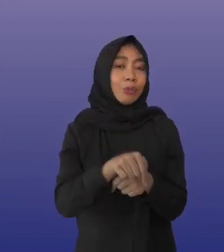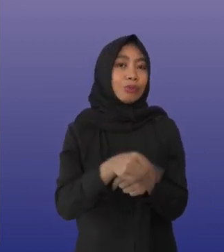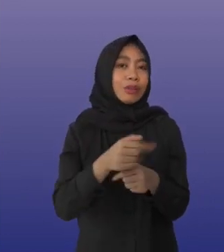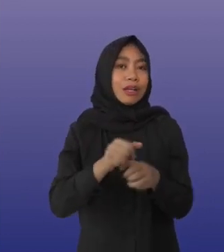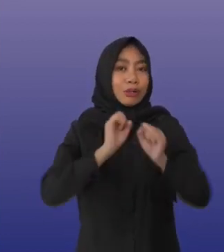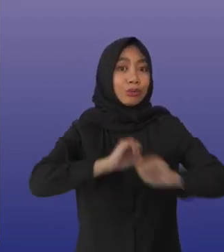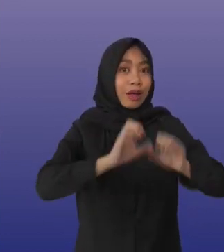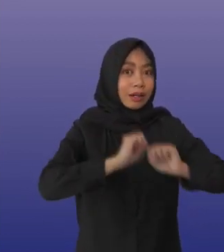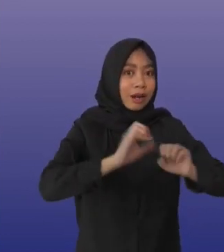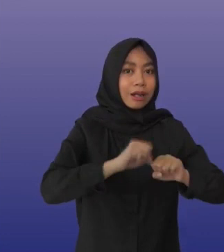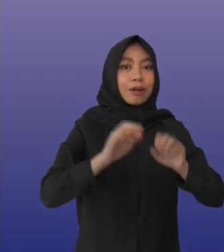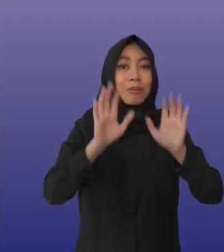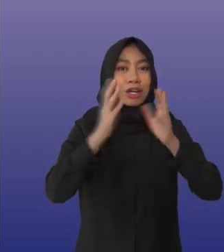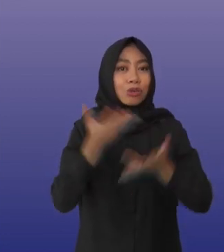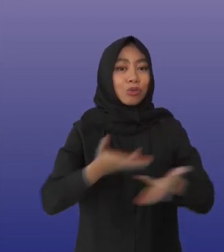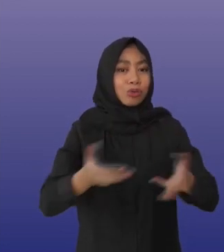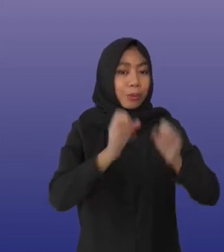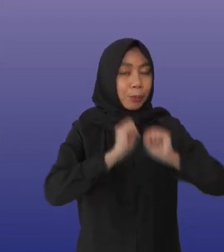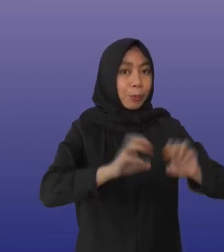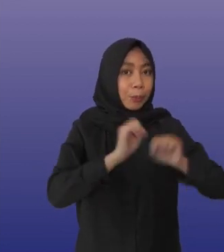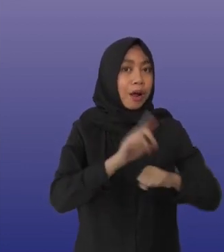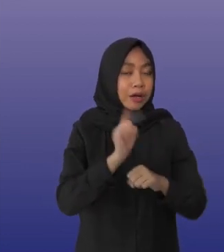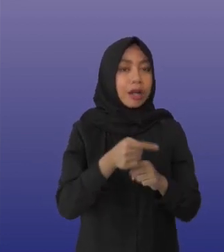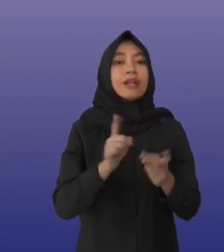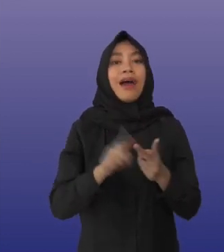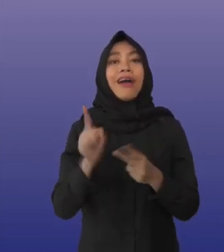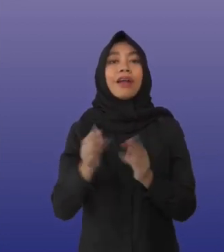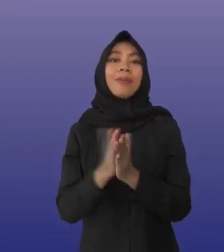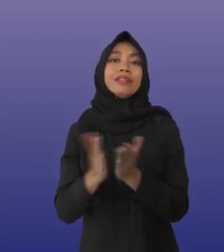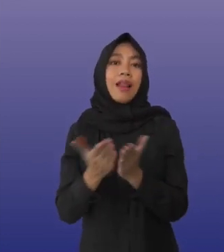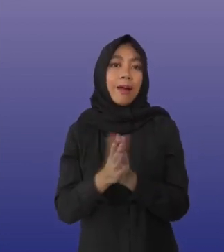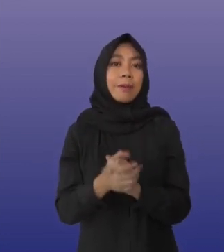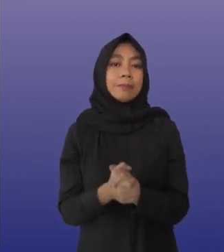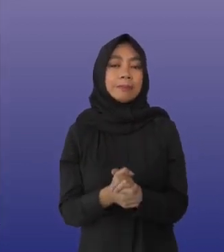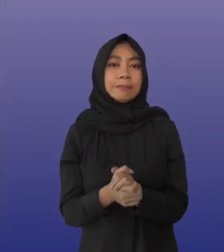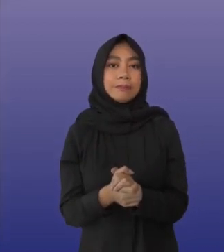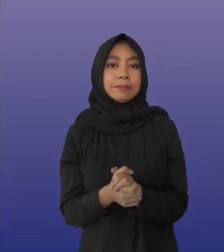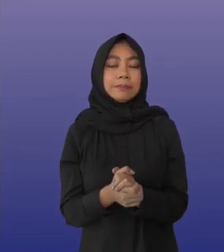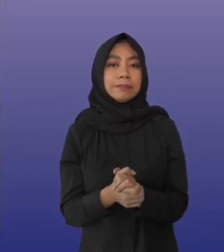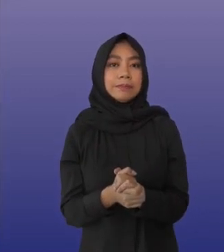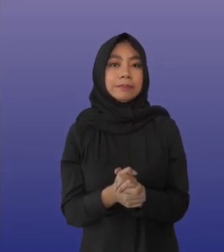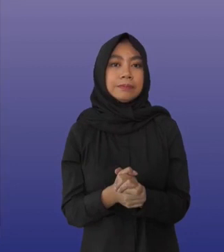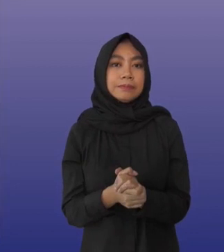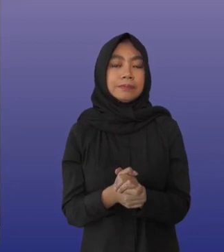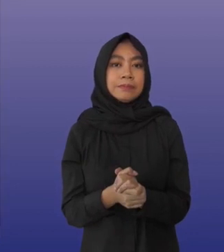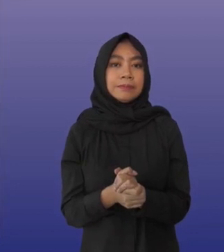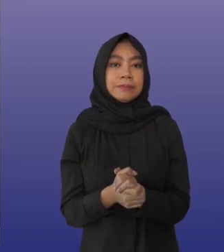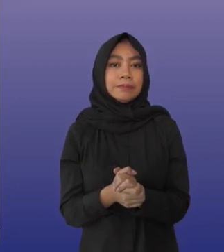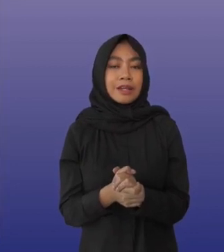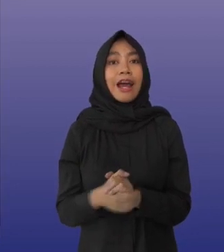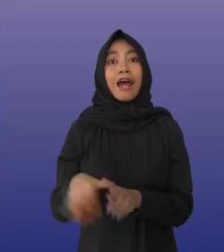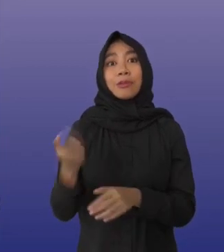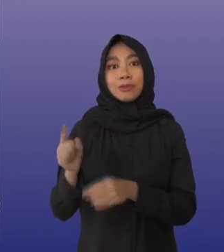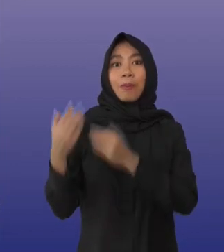siaran di media sosial sebagai langkah proaktif untuk menjalankan fungsi layanan siaran, menjalankan mandat